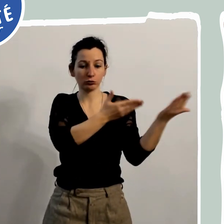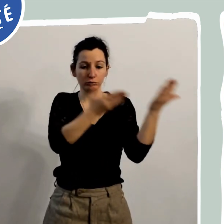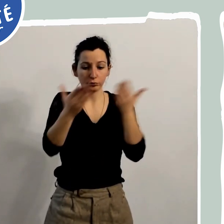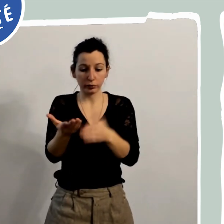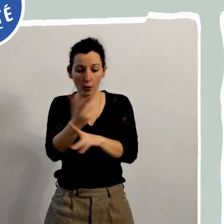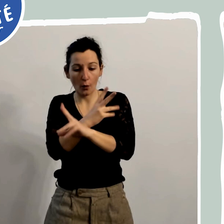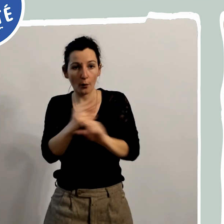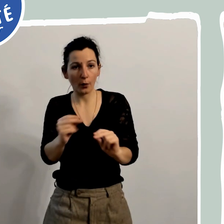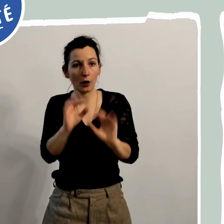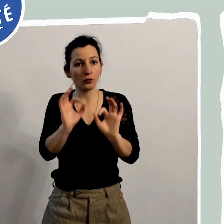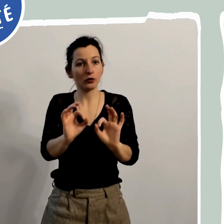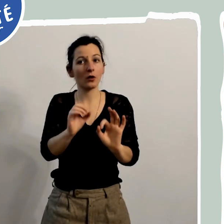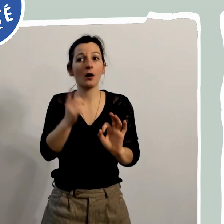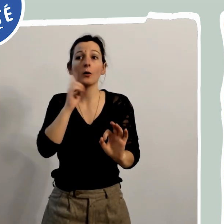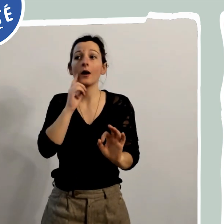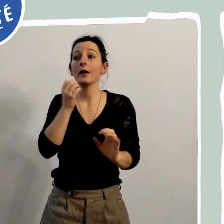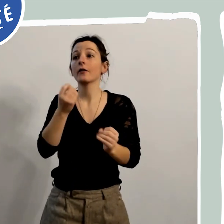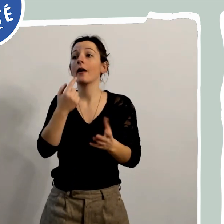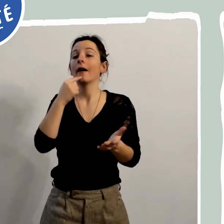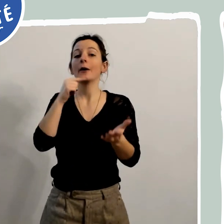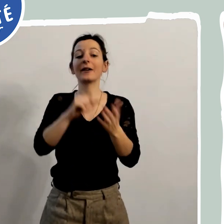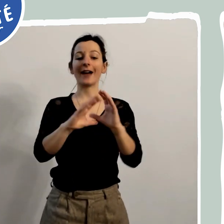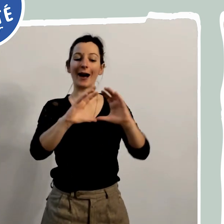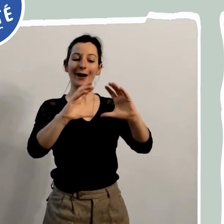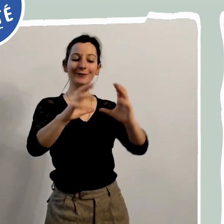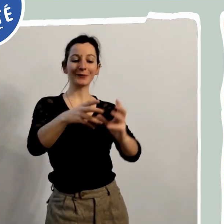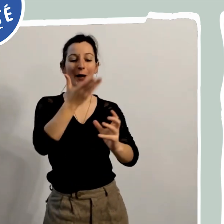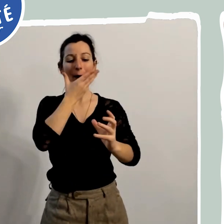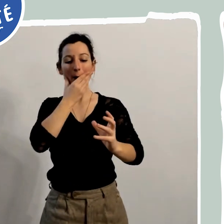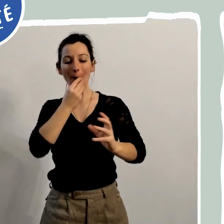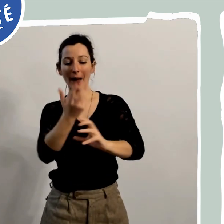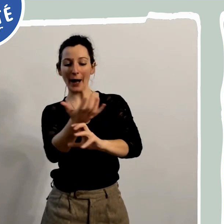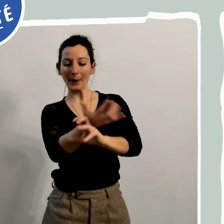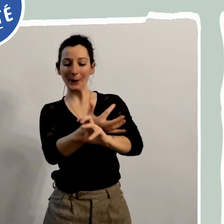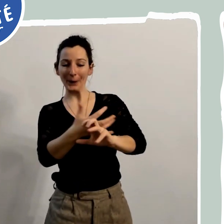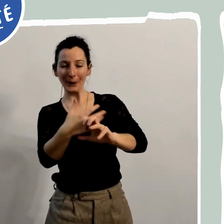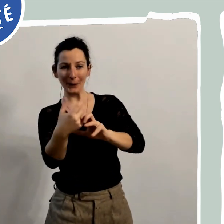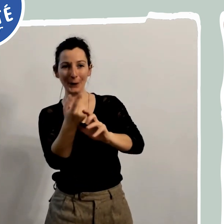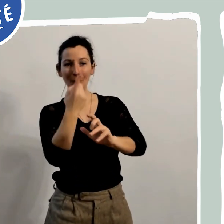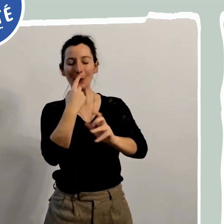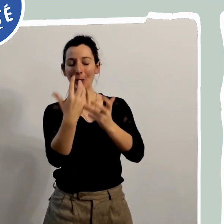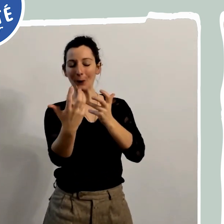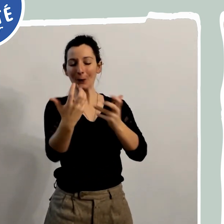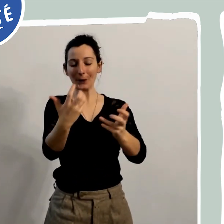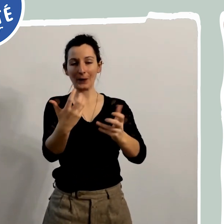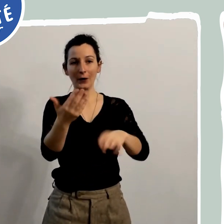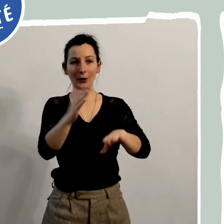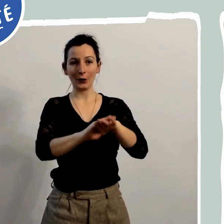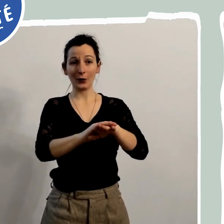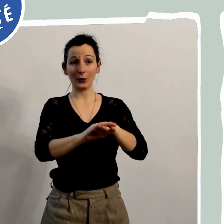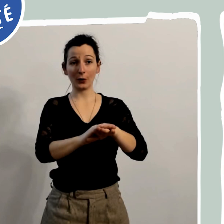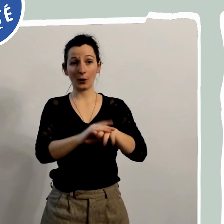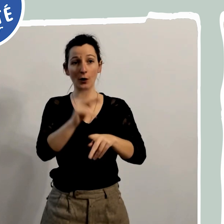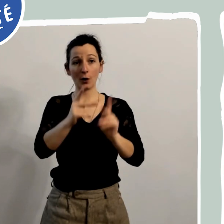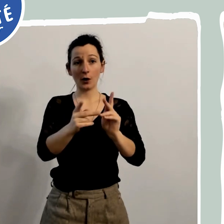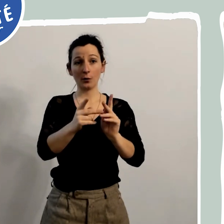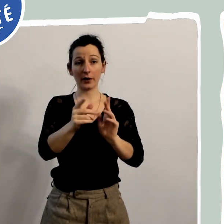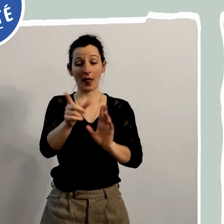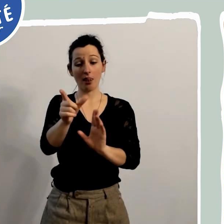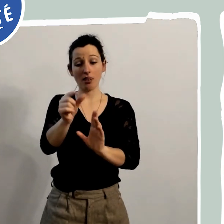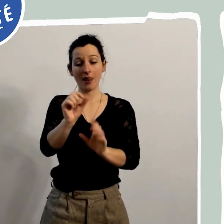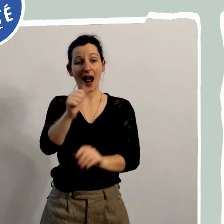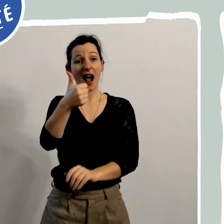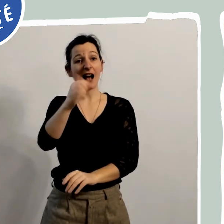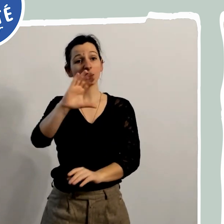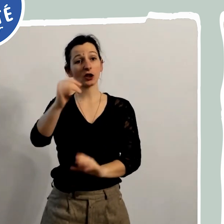effectivement, on préfère des fois prendre des pommes qui sont bien jolies, qui sont bien brillantes, hein, mais des fois, l'idée, ça serait plutôt, effectivement, il faudrait enlever quasiment 1 centimètre